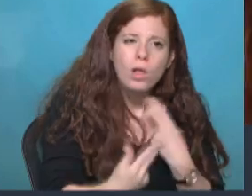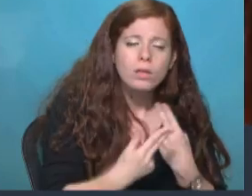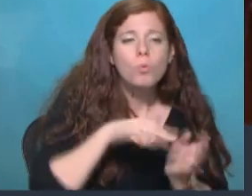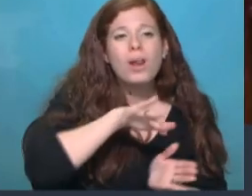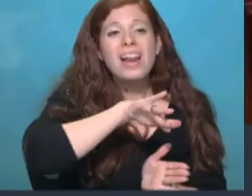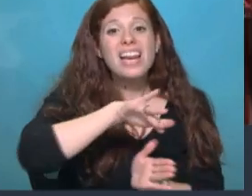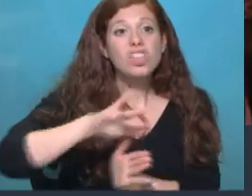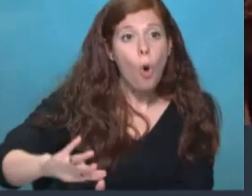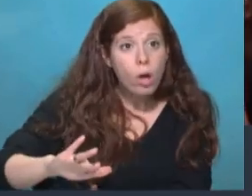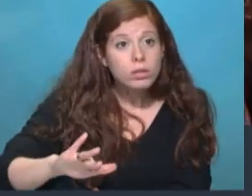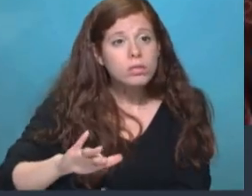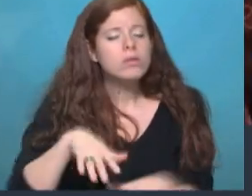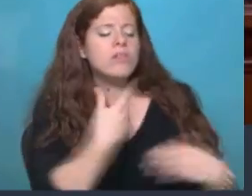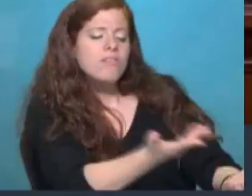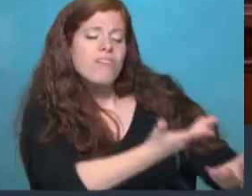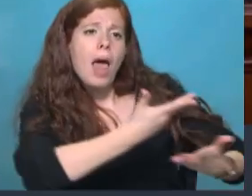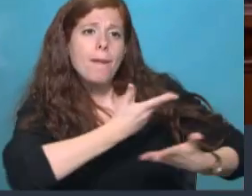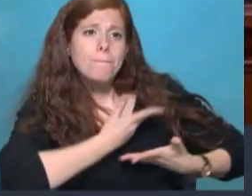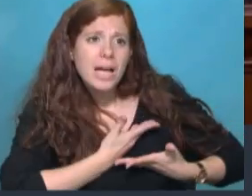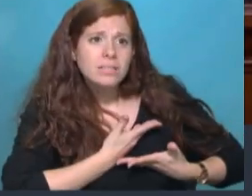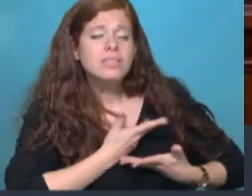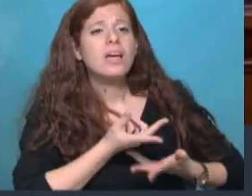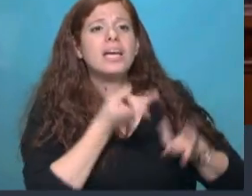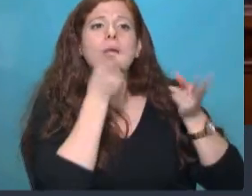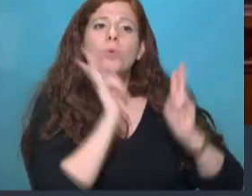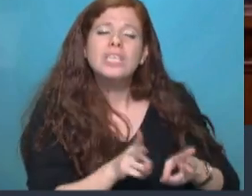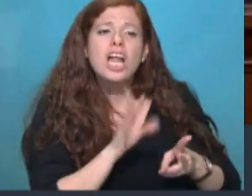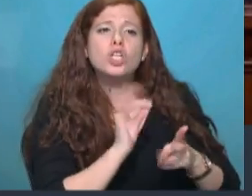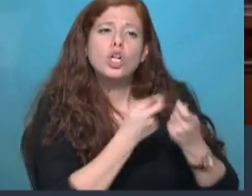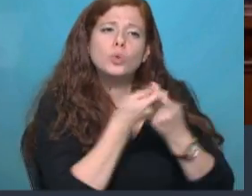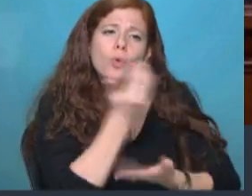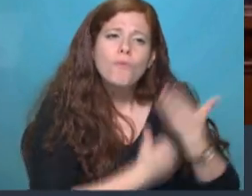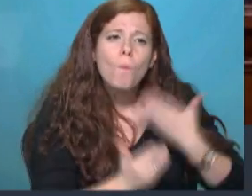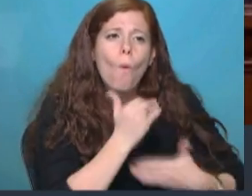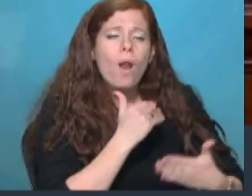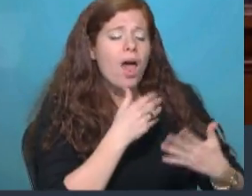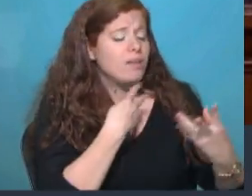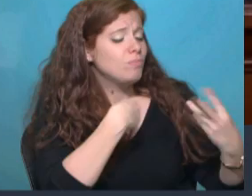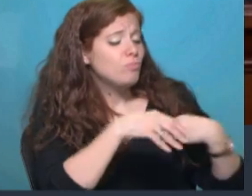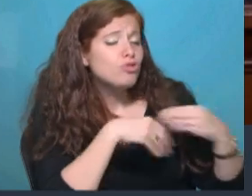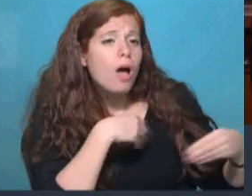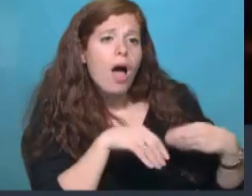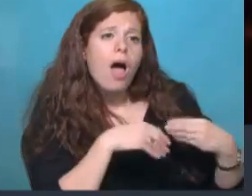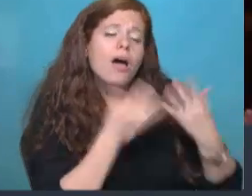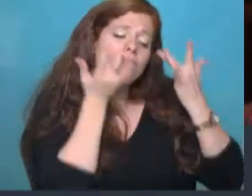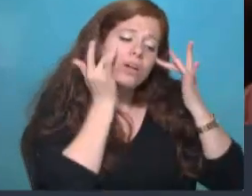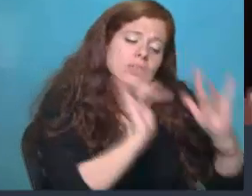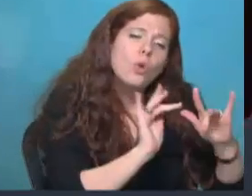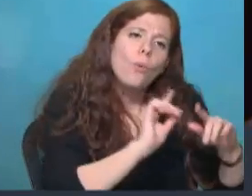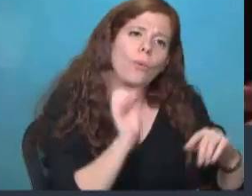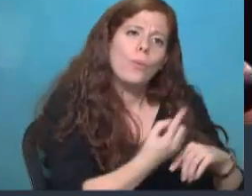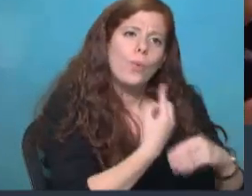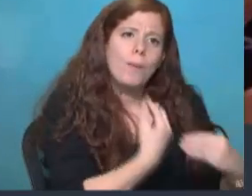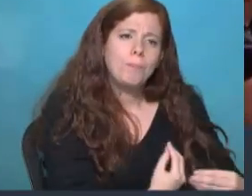embrace the boundless potential of cooperation, compromise and the common good. אבל היה זה קהל